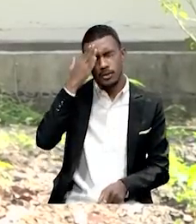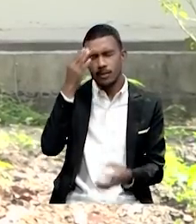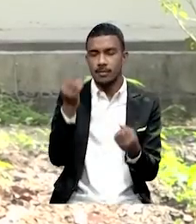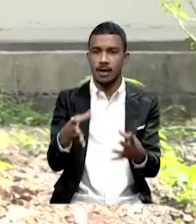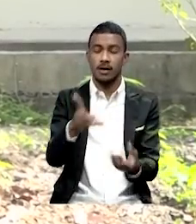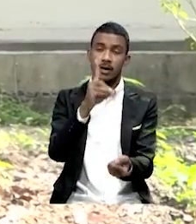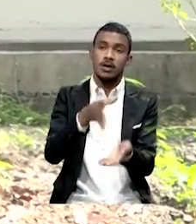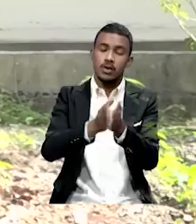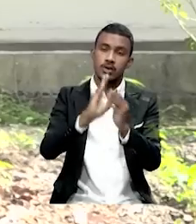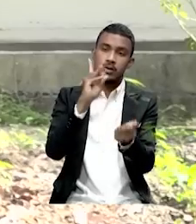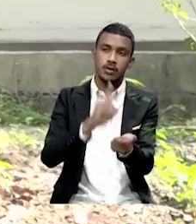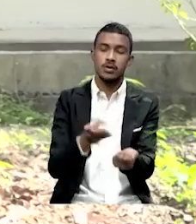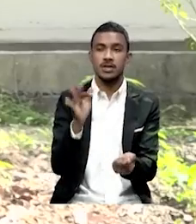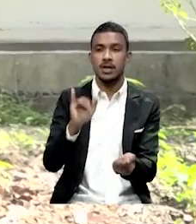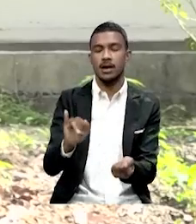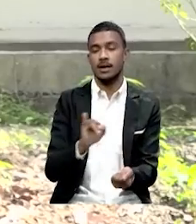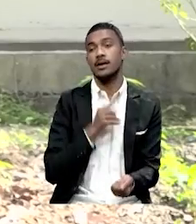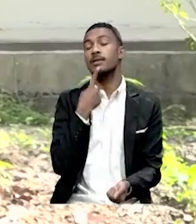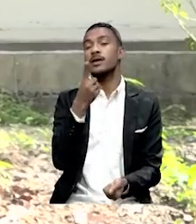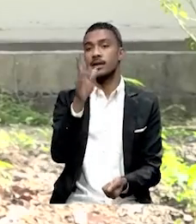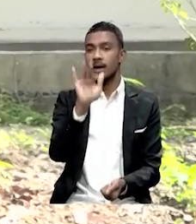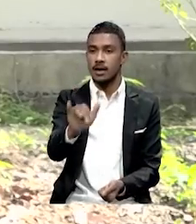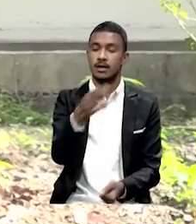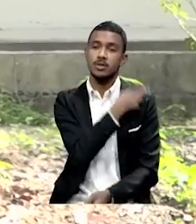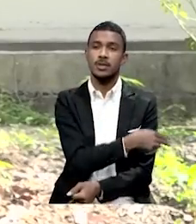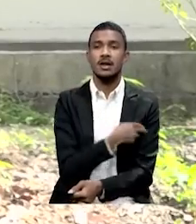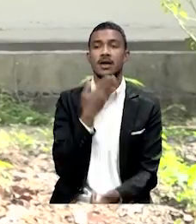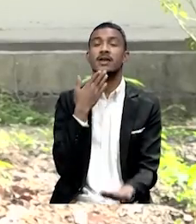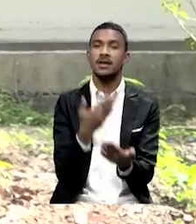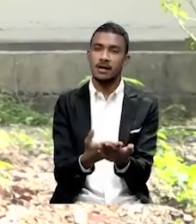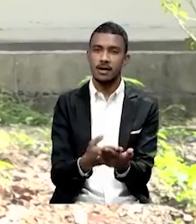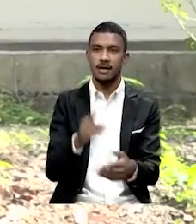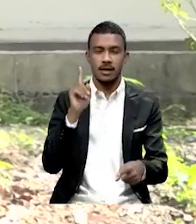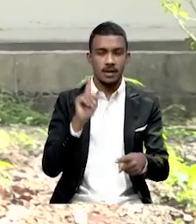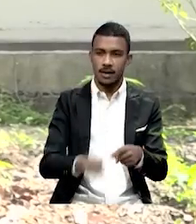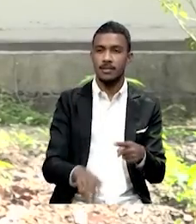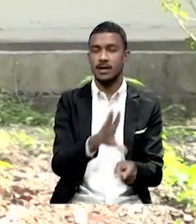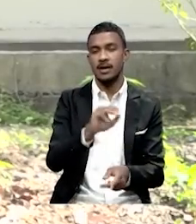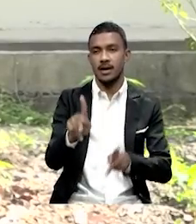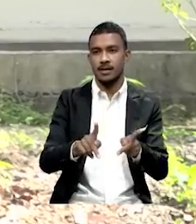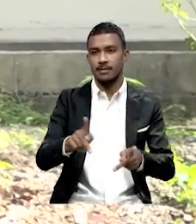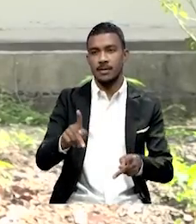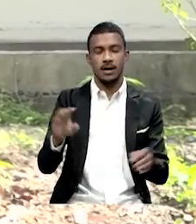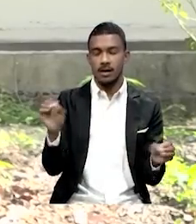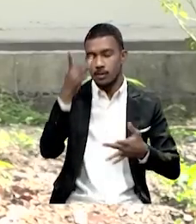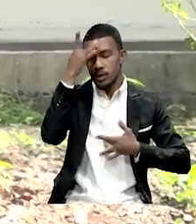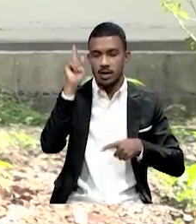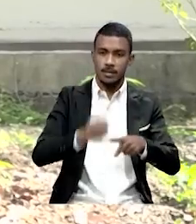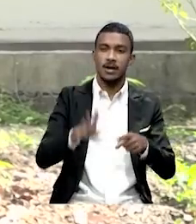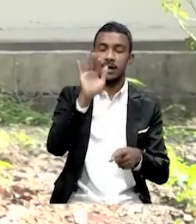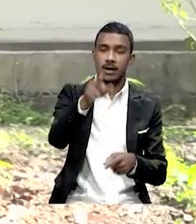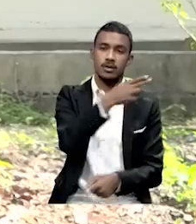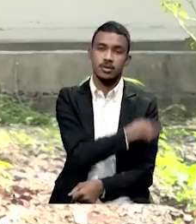seran hau bel hela di hospital ni dia kalai. Nama doktor spesialis seran dia mau ini ni mau ras yang ada lah hela hospital. Tambah hela